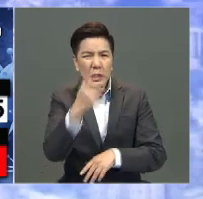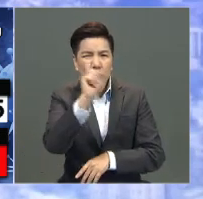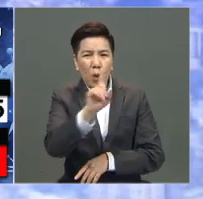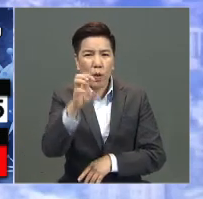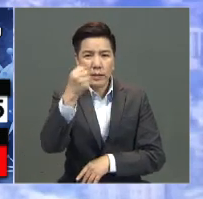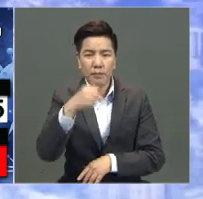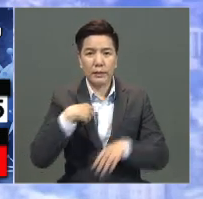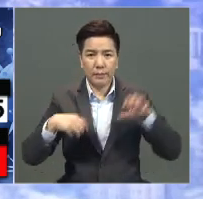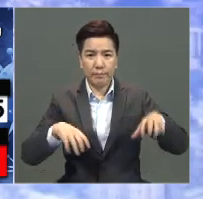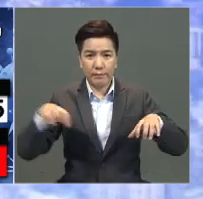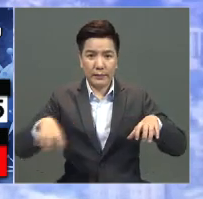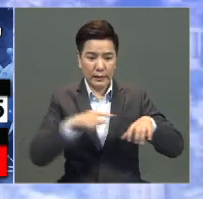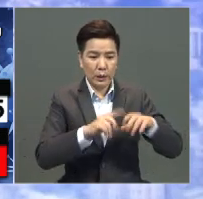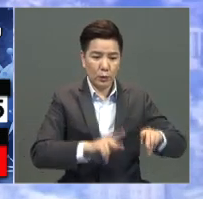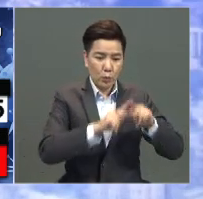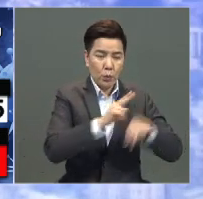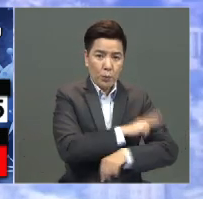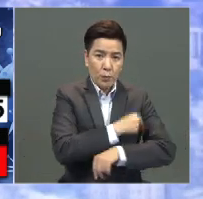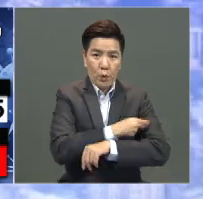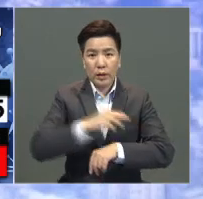รายนี้นะตอนนี้ผลตรวจเชื้อยังไม่พบเชื้อนะครับทั้งร้อยสิปรายนะครับก็นำเรียนว่าไม่ได้มีข้อกังวลนะตอนนี้แต่อย่างไรก็ตามแต่ครับถ้าท่านผู้ชมท่านประชาชนทั้งหลายที่ที่ให้ความสนใจตอนนี้เดี๋ยวหน่วยงานทั้ง2นะครับก็จะได้